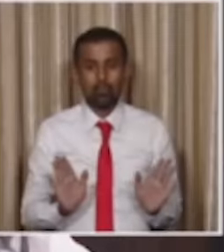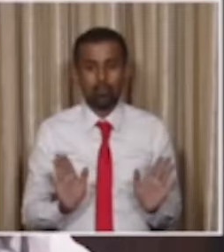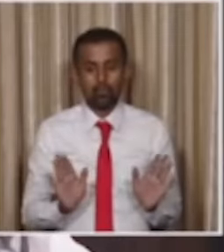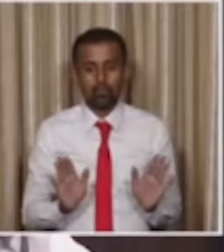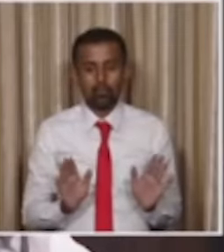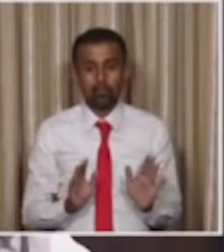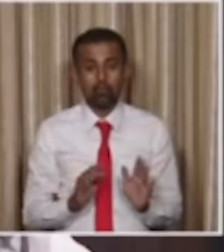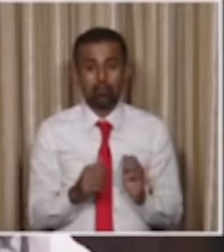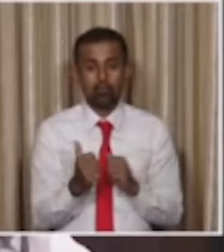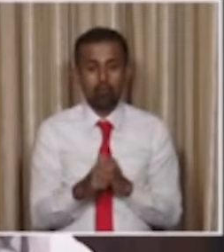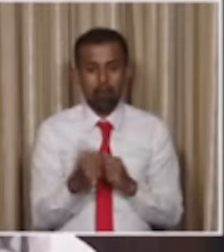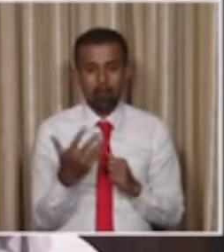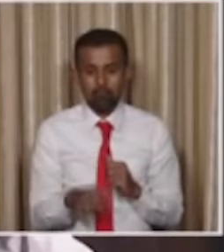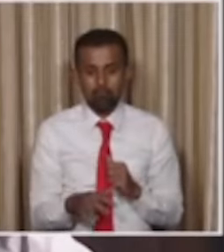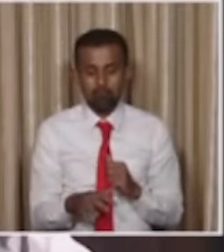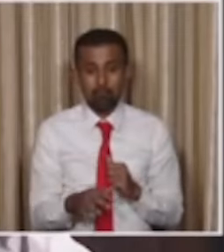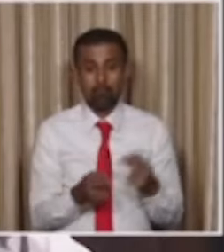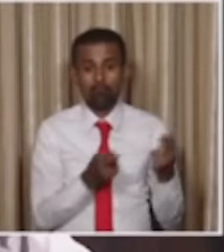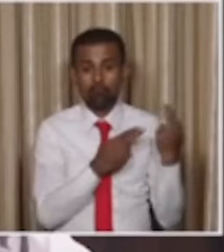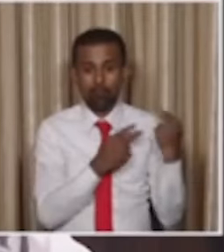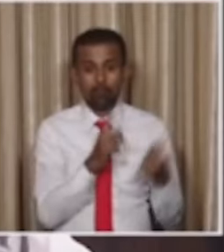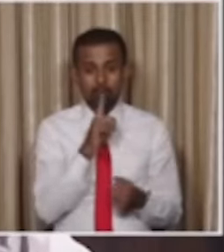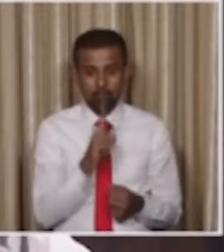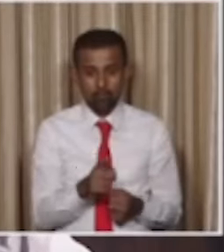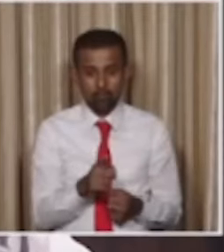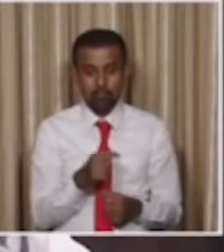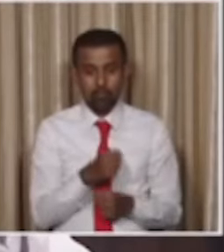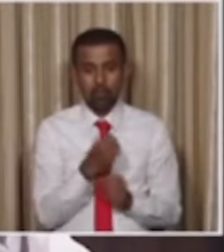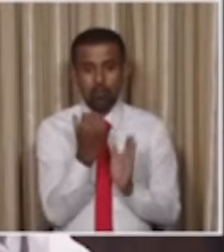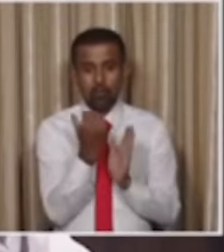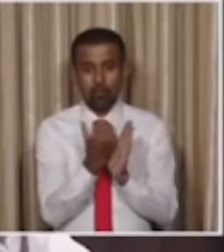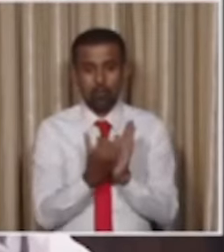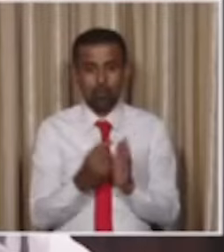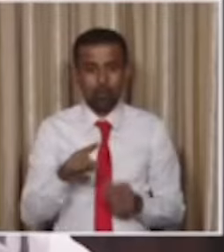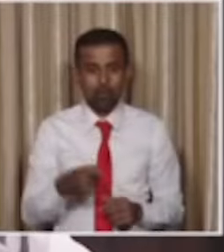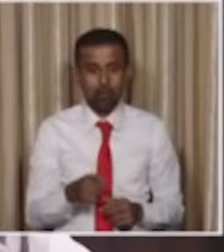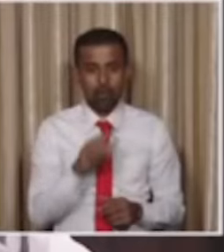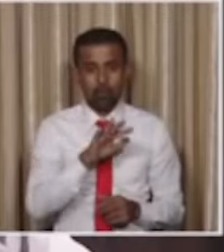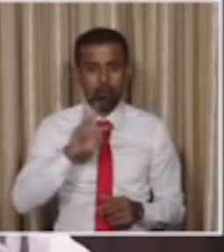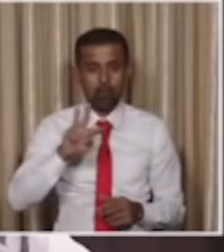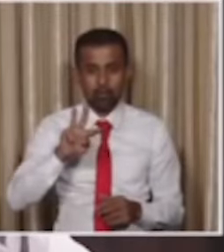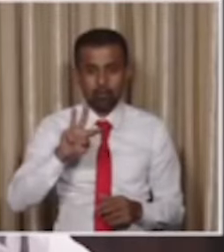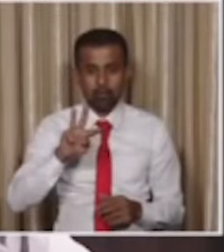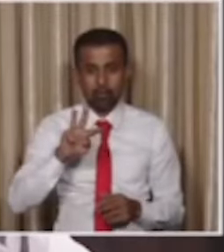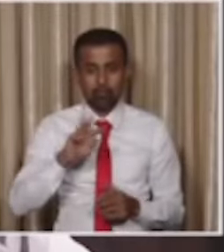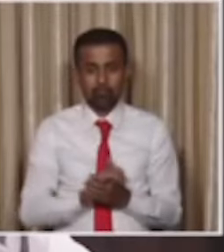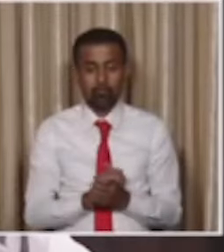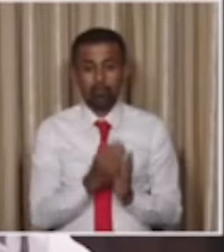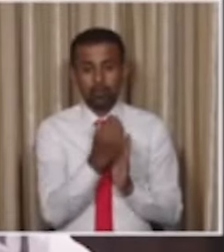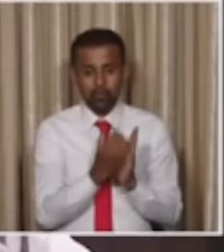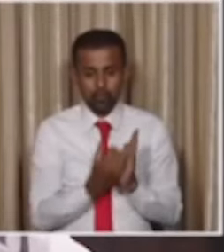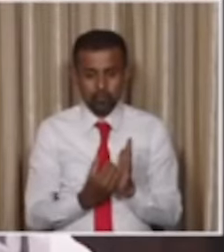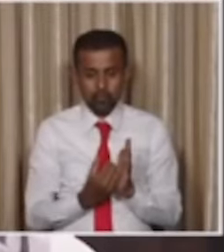මේක සංස්ථාපනය කරලා තියෙනවා. එම වගවීම කියන එක ආණ්ඩුක්‍රම ව්‍යවස්ථාවේ 153 වගන්තියට